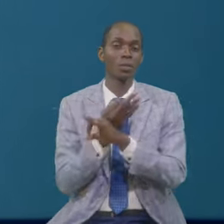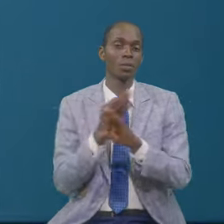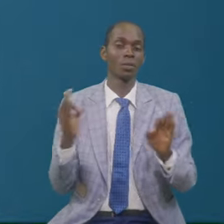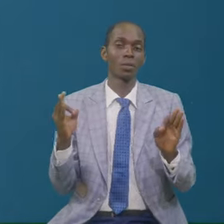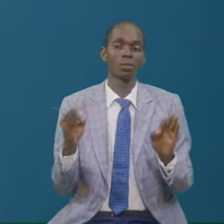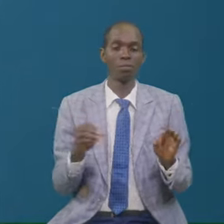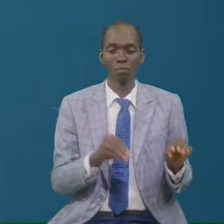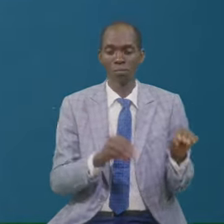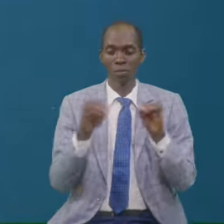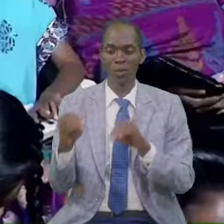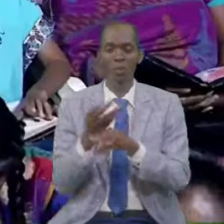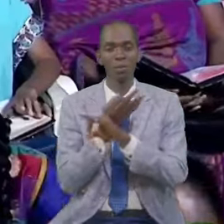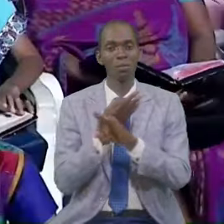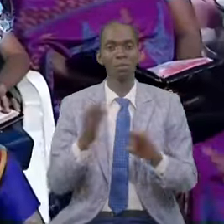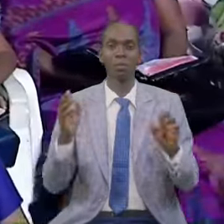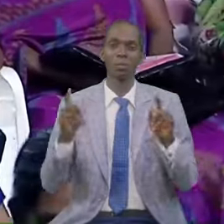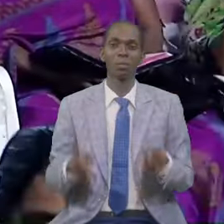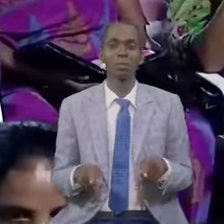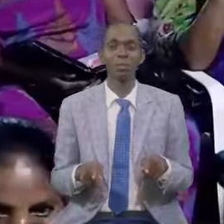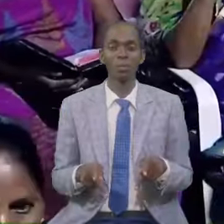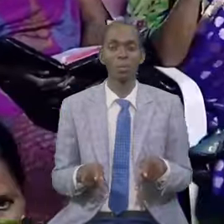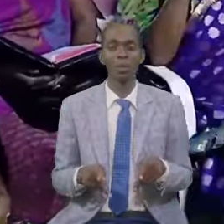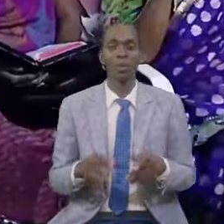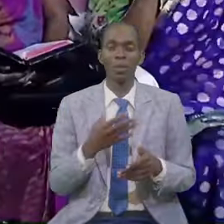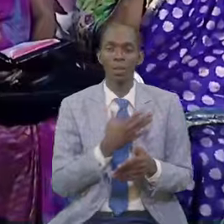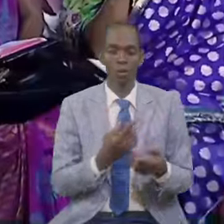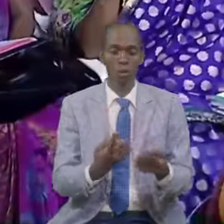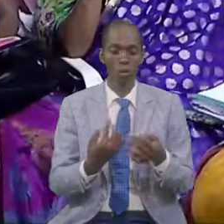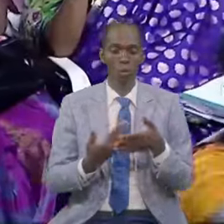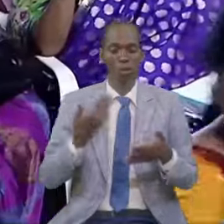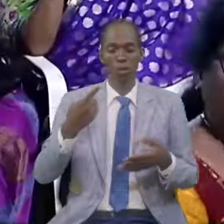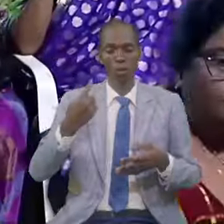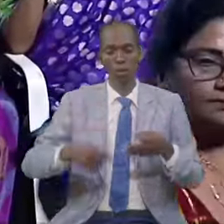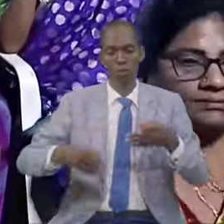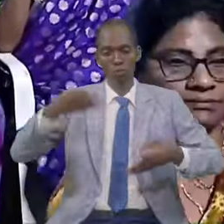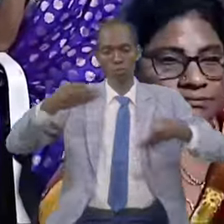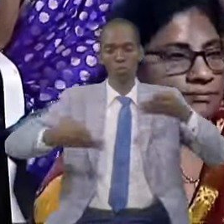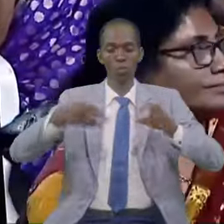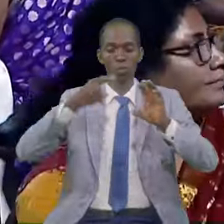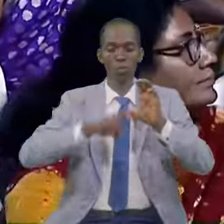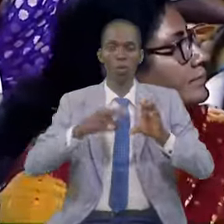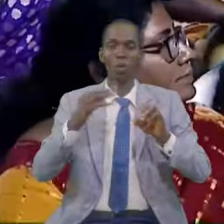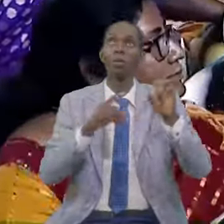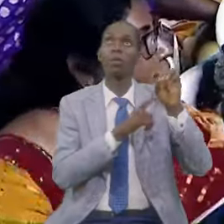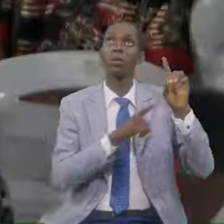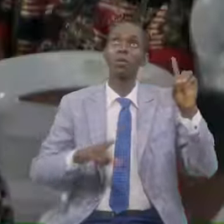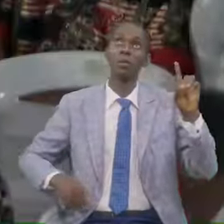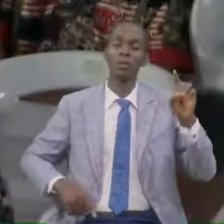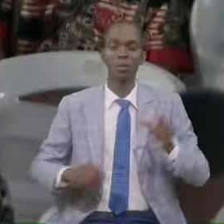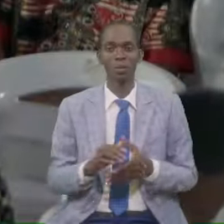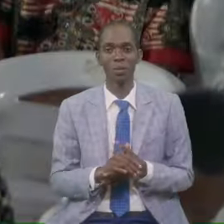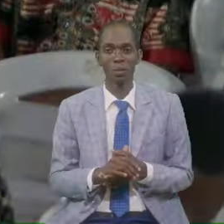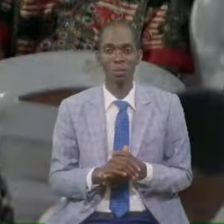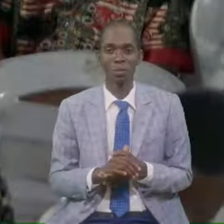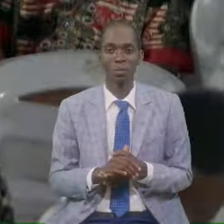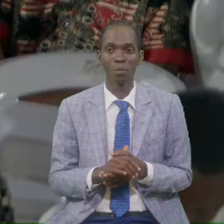యొక్క అక్వైంటెన్స్ లో ఉన్నవాడు. Come before the judgment seat of the Lord. ఆ యొక్క ప్రభువుల వారి యొక్క న్యాయ సింహాసనం దగ్గరికి వచ్చినప్పుడు.